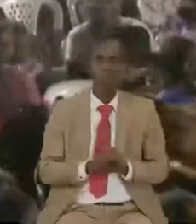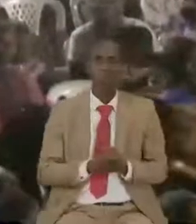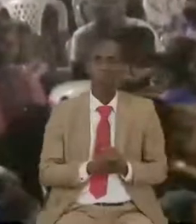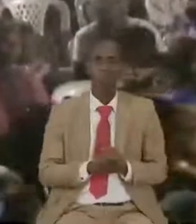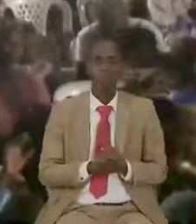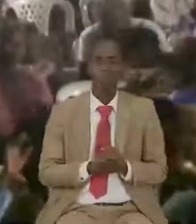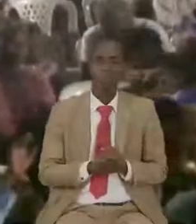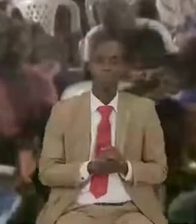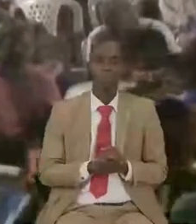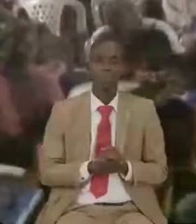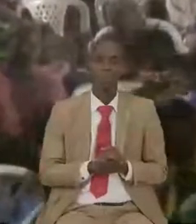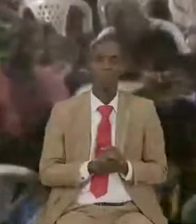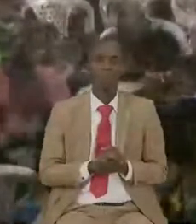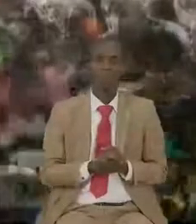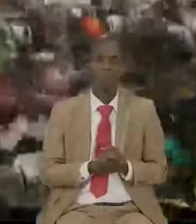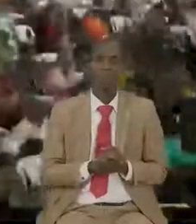avec autorité.